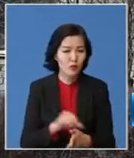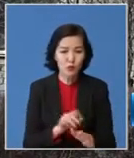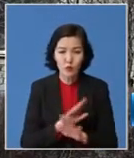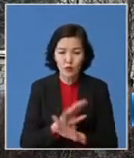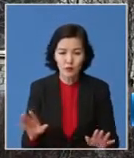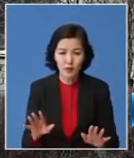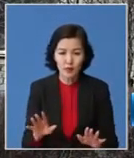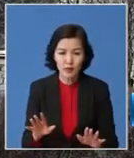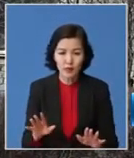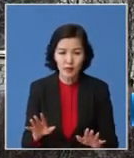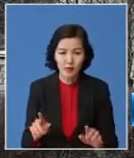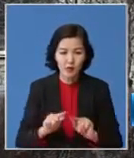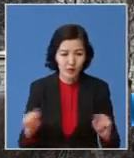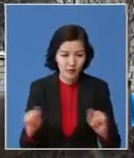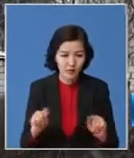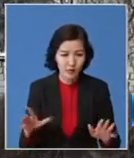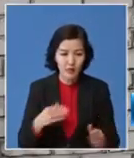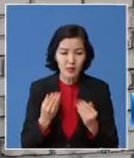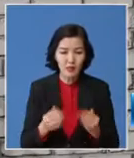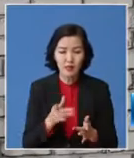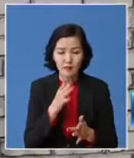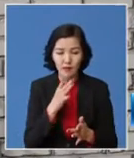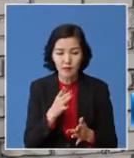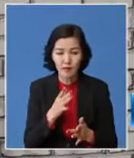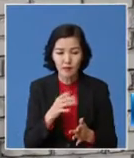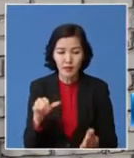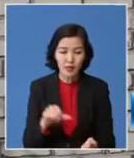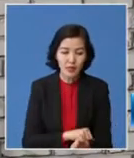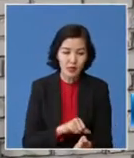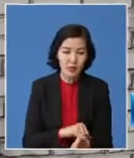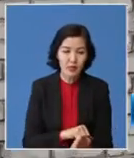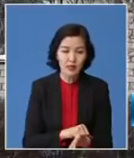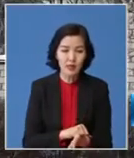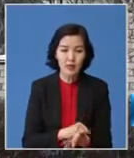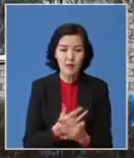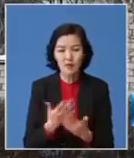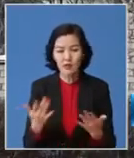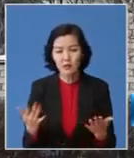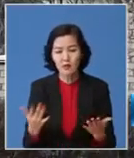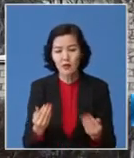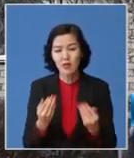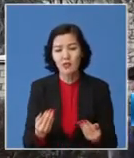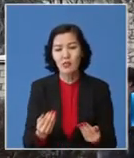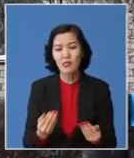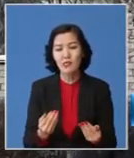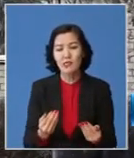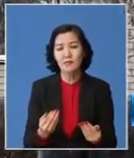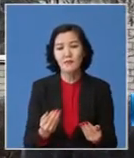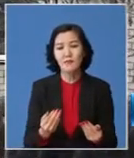вещества. И в данное время пошло наркотические вещества, вот именно сейчас вот